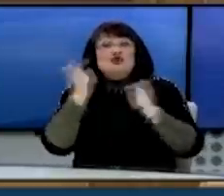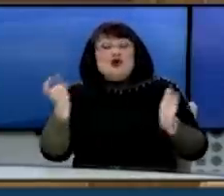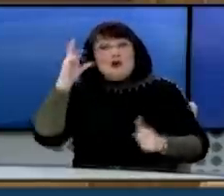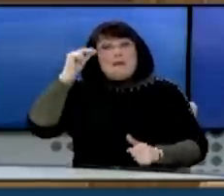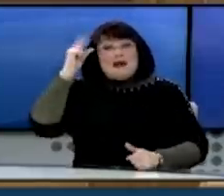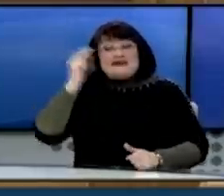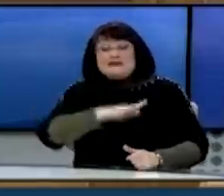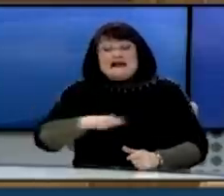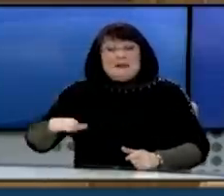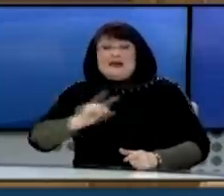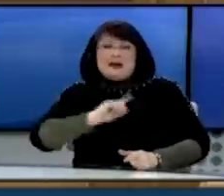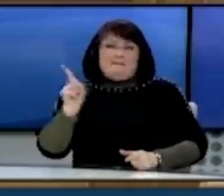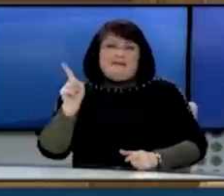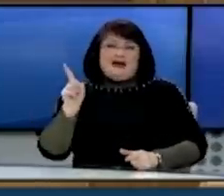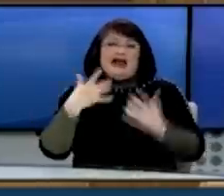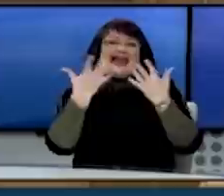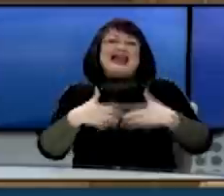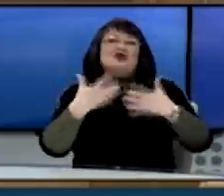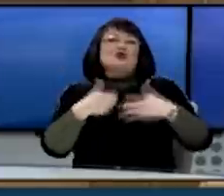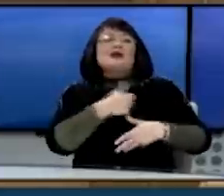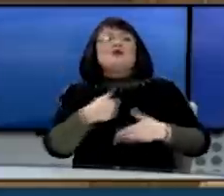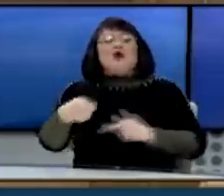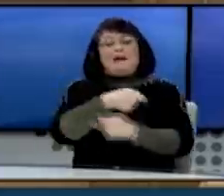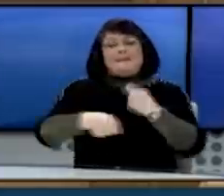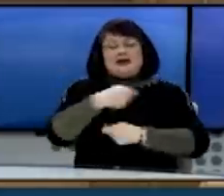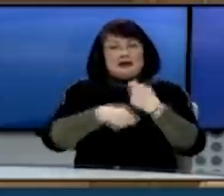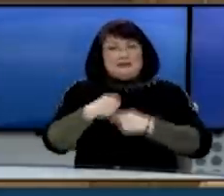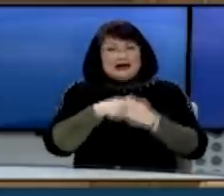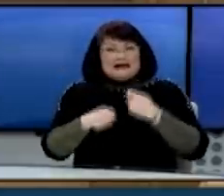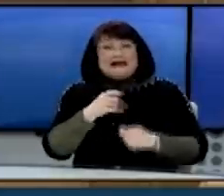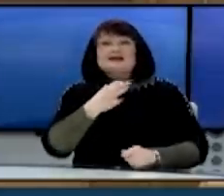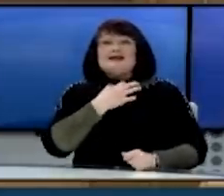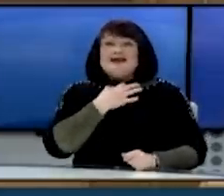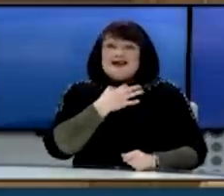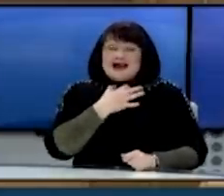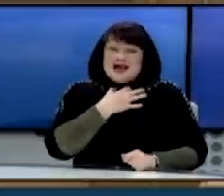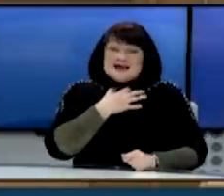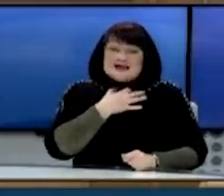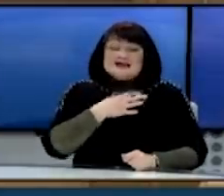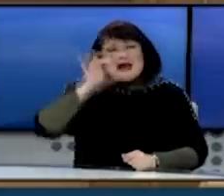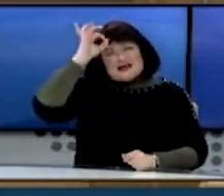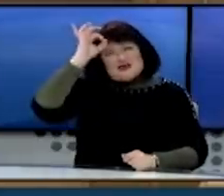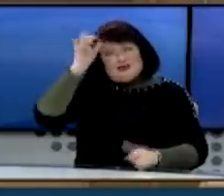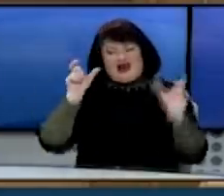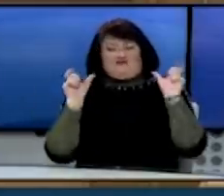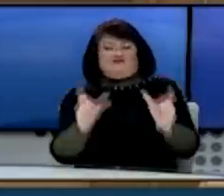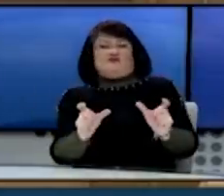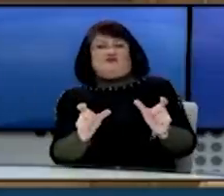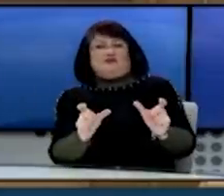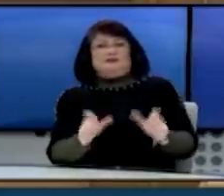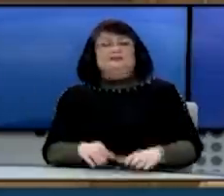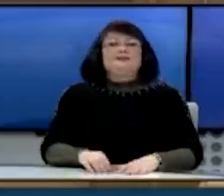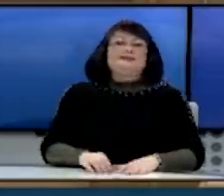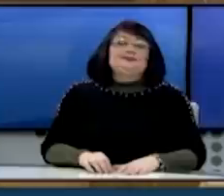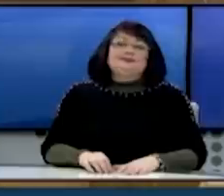ένα πανεπιστήμιο που λειτουργεί για τους επιχειρηματίες και γι' αυτό χρειάζεται και την αστυνομία, που μας